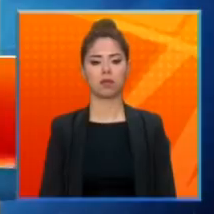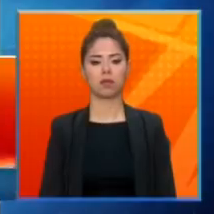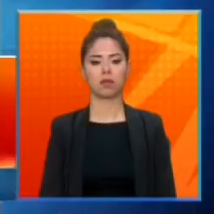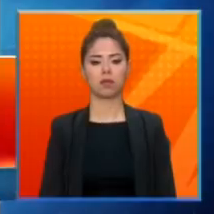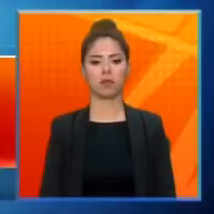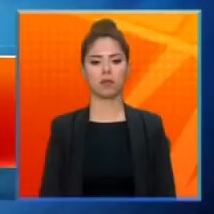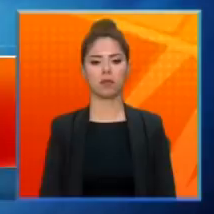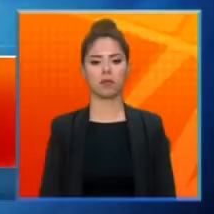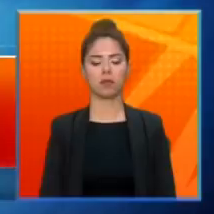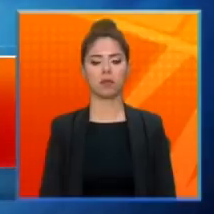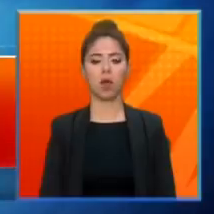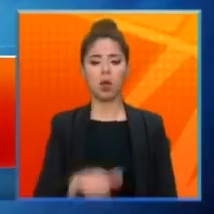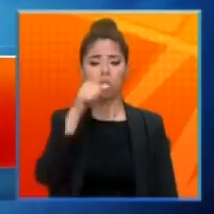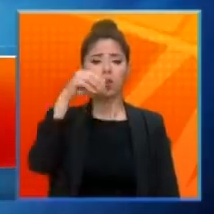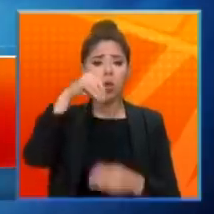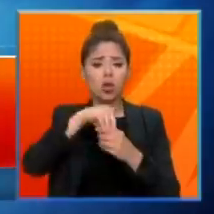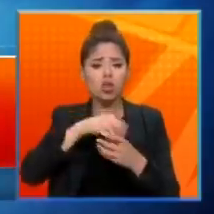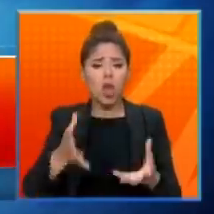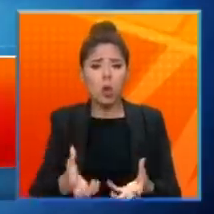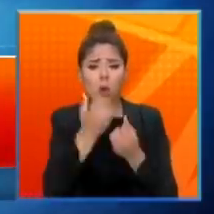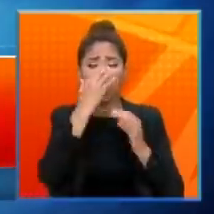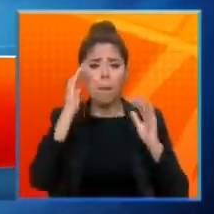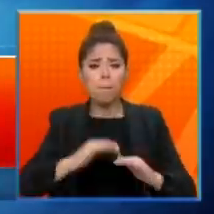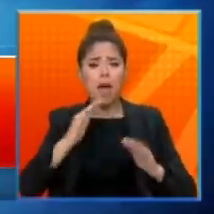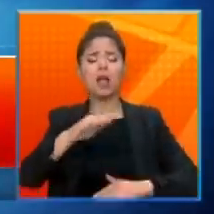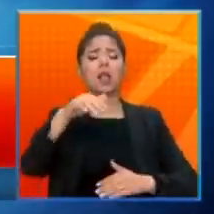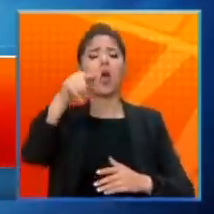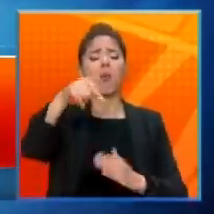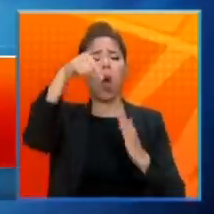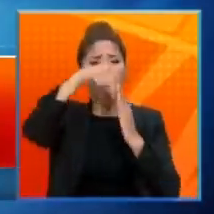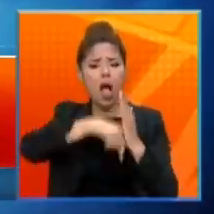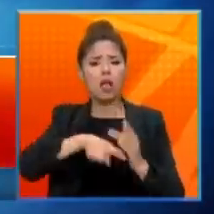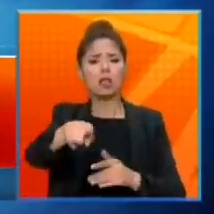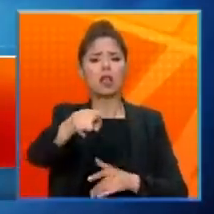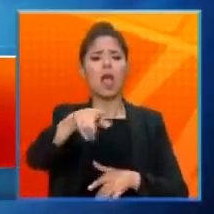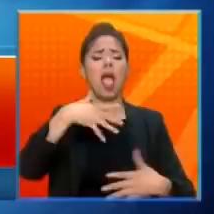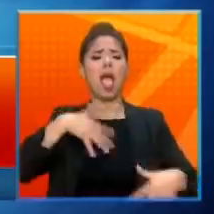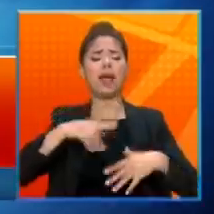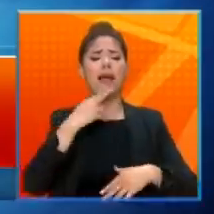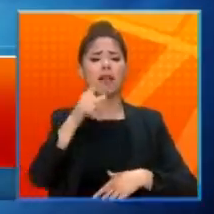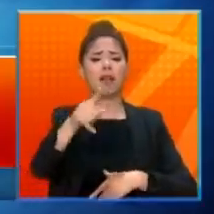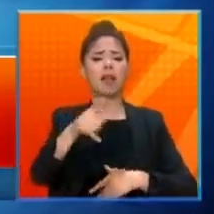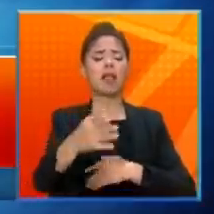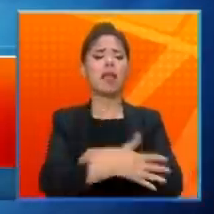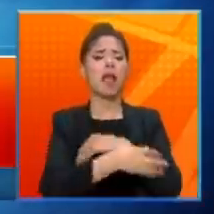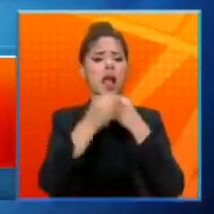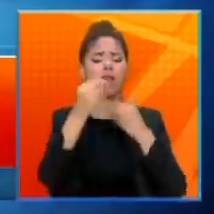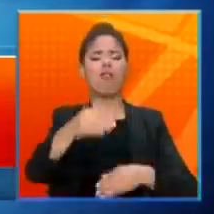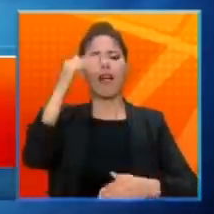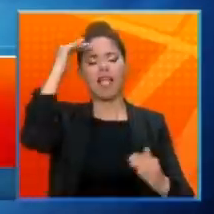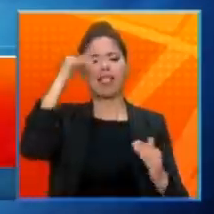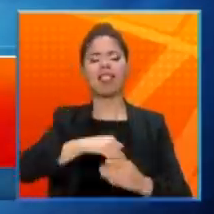Getiriyorlar arkadaşlar, getiriyorlar. Su içinde kurtarılmayı bekledi. Bodrum katında mahsur kalan engelli kadının yardımına dalgıçlar